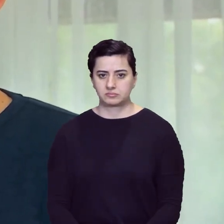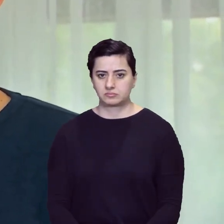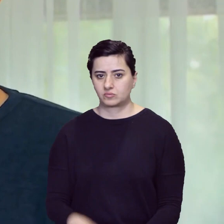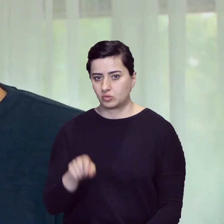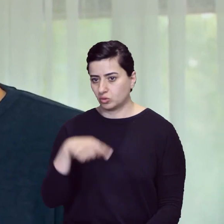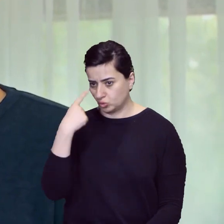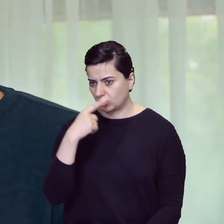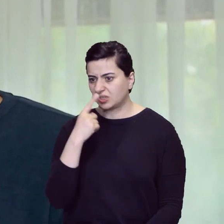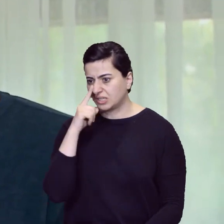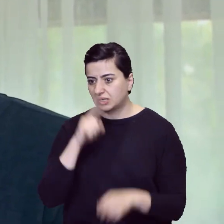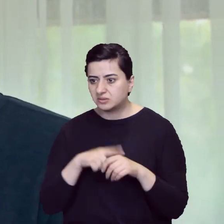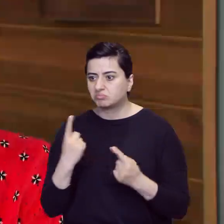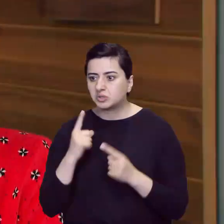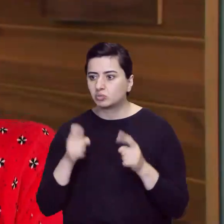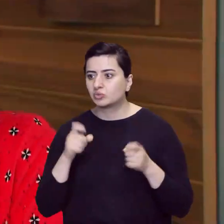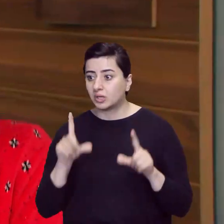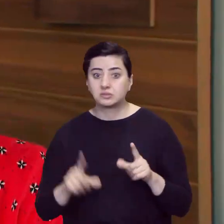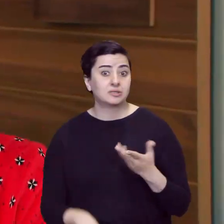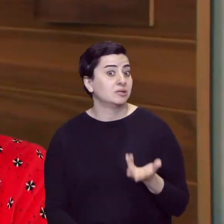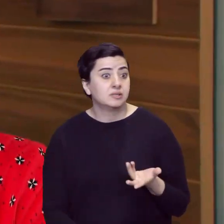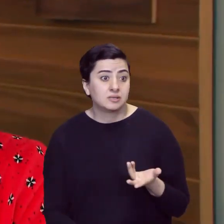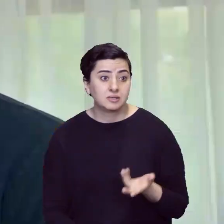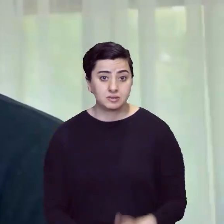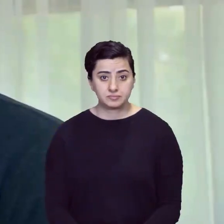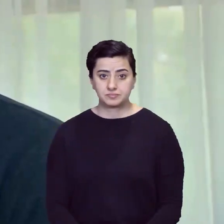Bu yüzden bizim inandırıcı bir şey bulmamız lazım. Evet ama ne?